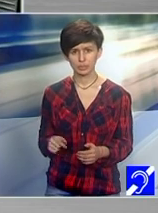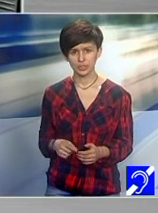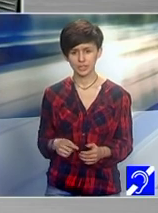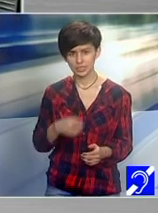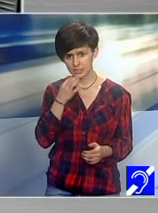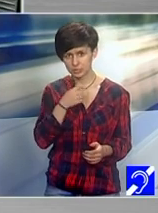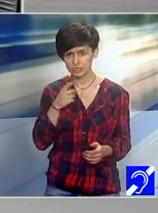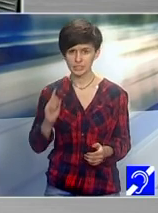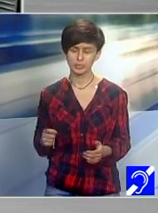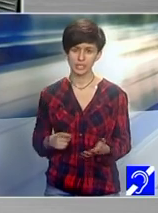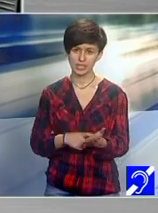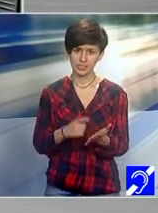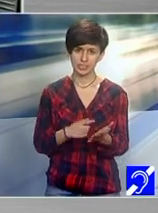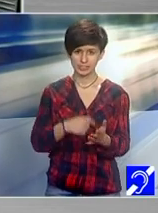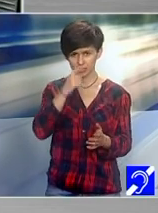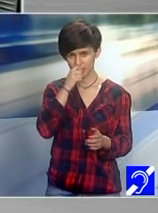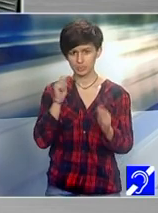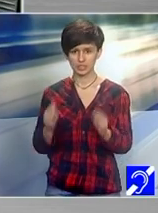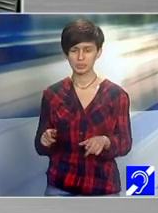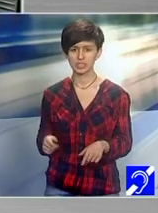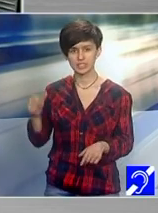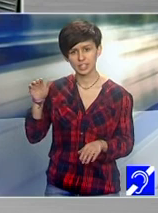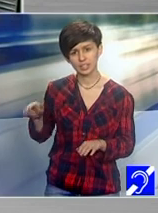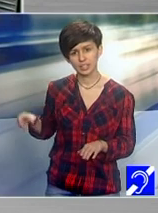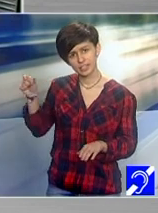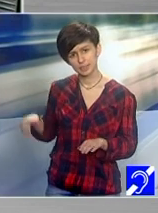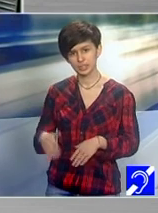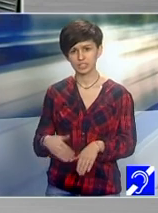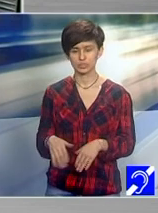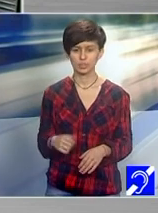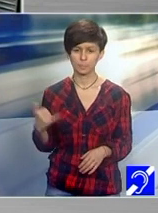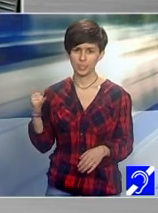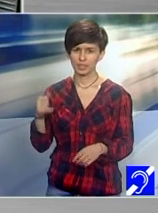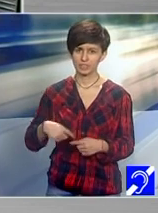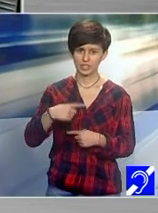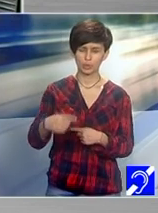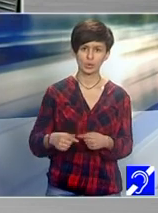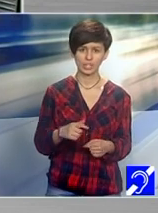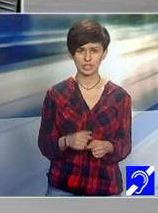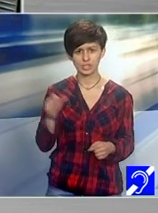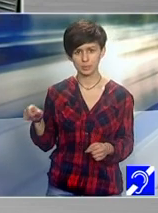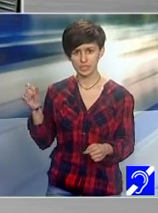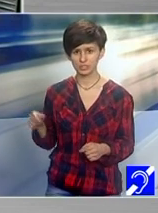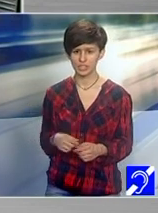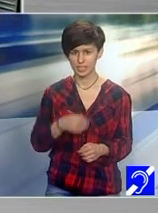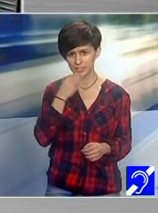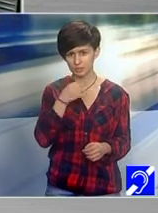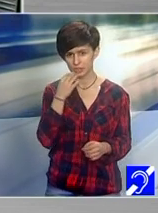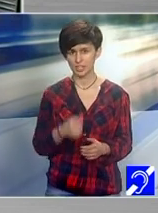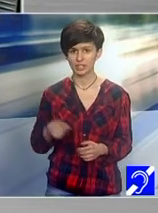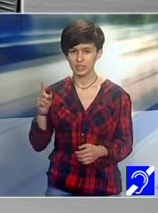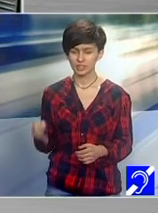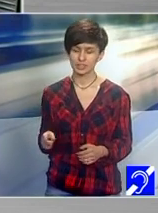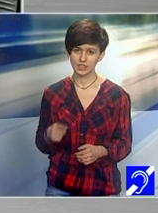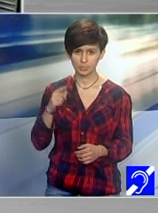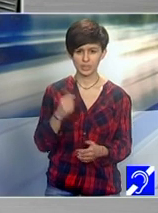și ministrului. Am fi pățit la fel. Vine altă persoană, zice, de la mine ce vreți, eu mai am 3 luni că trebuie să mă lămuresc. Deci este o veste proastă, pentru că